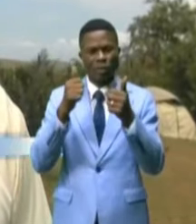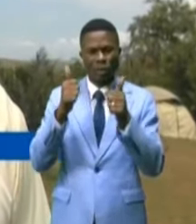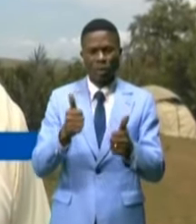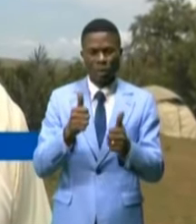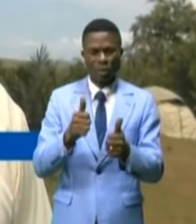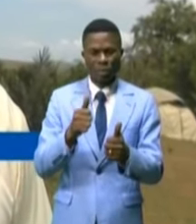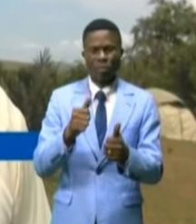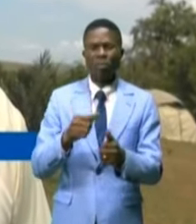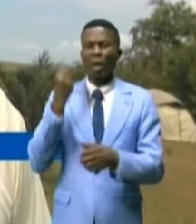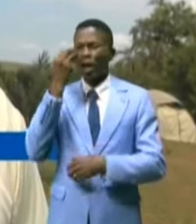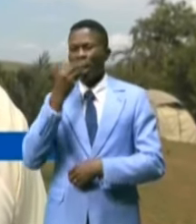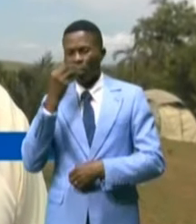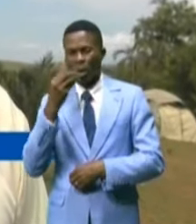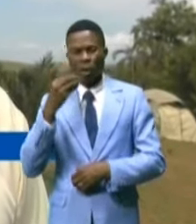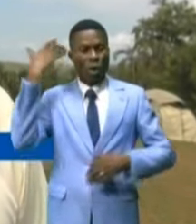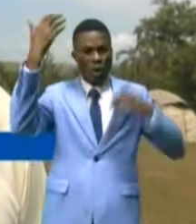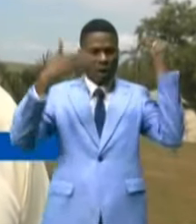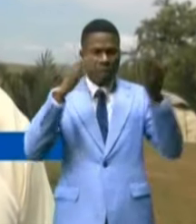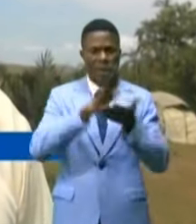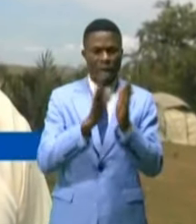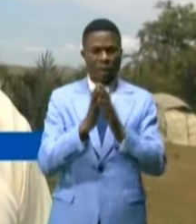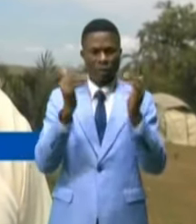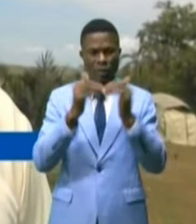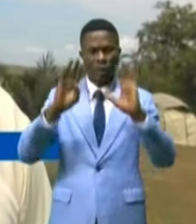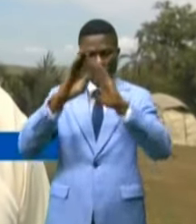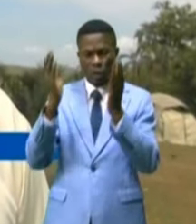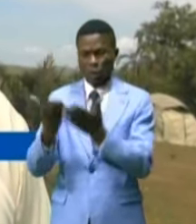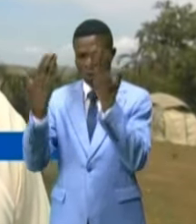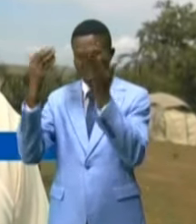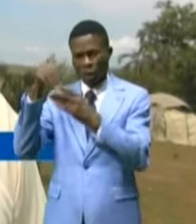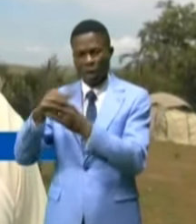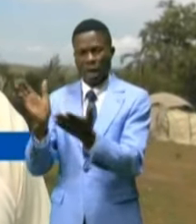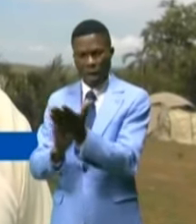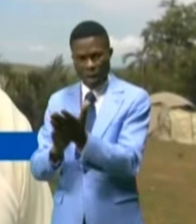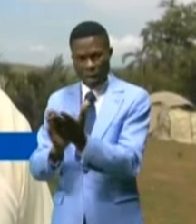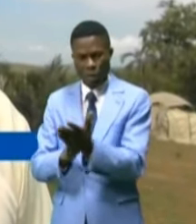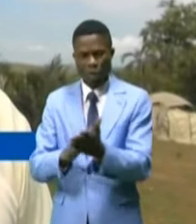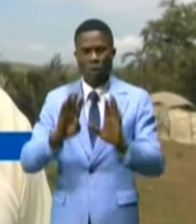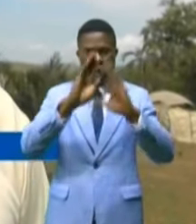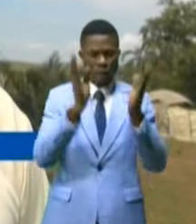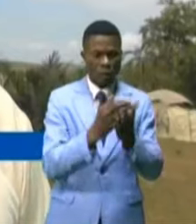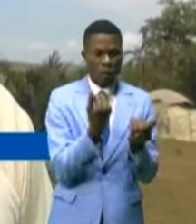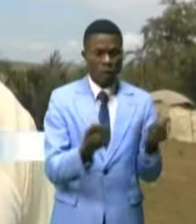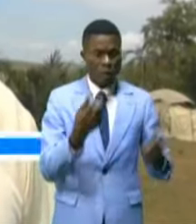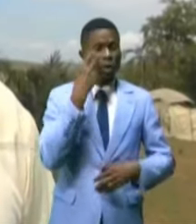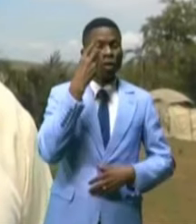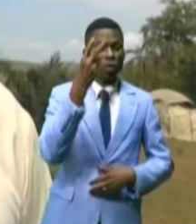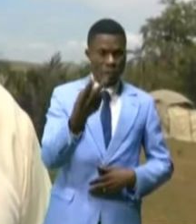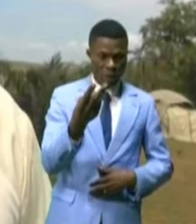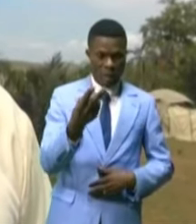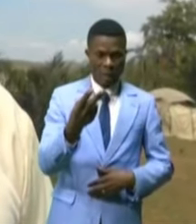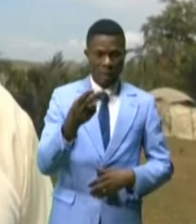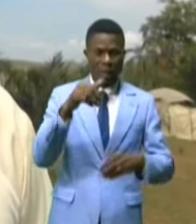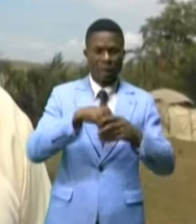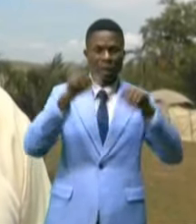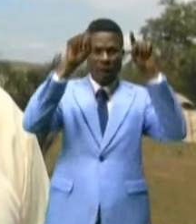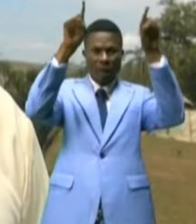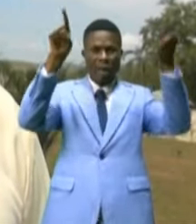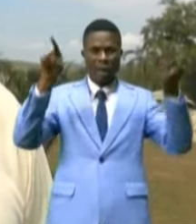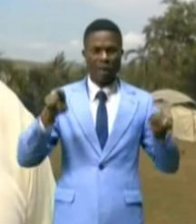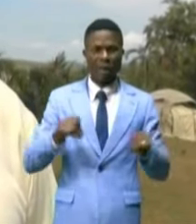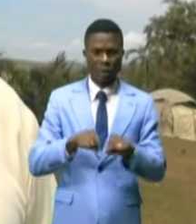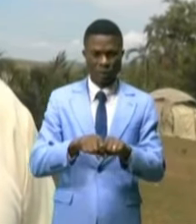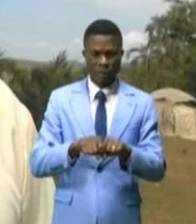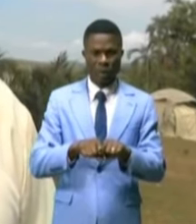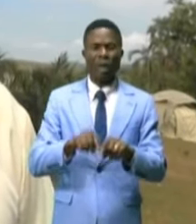théorie et la pratique. Ce que les enfants étudient, ce que les enfants voient parfois à la télévision, il